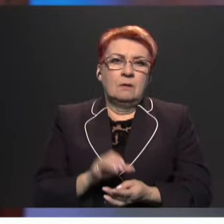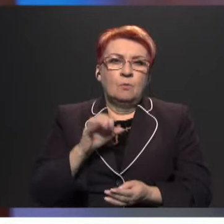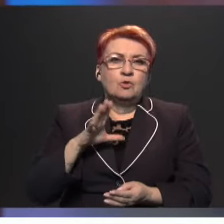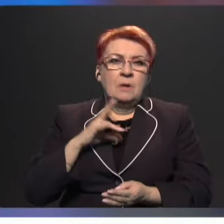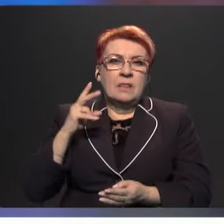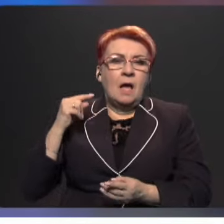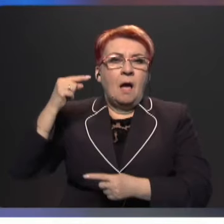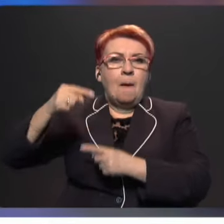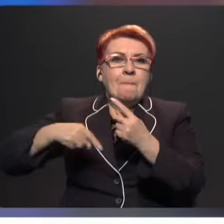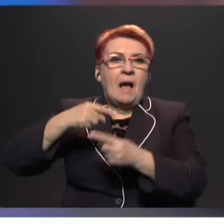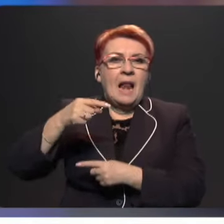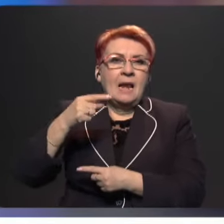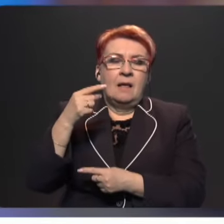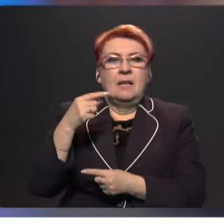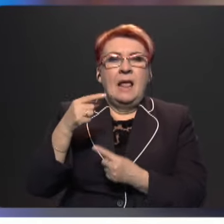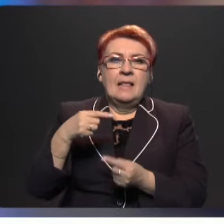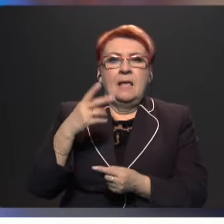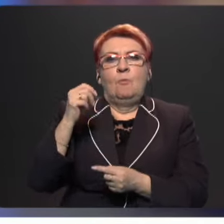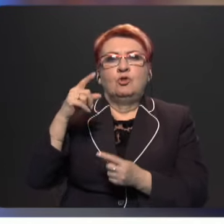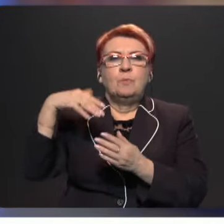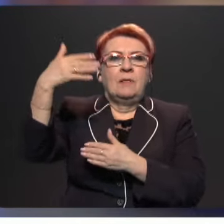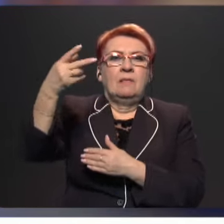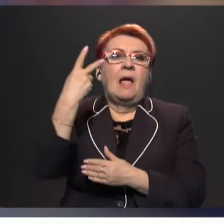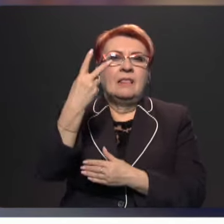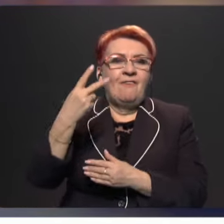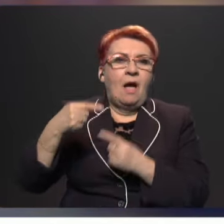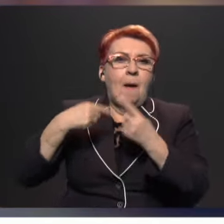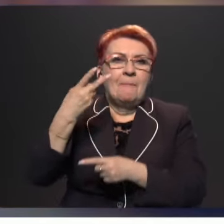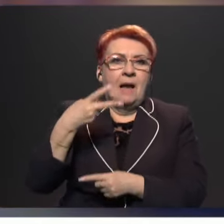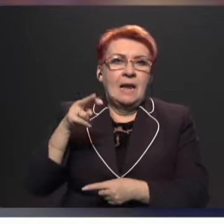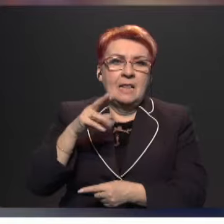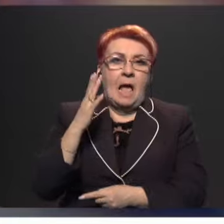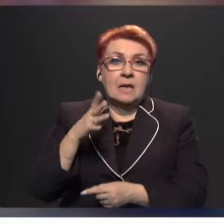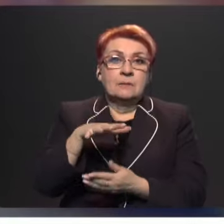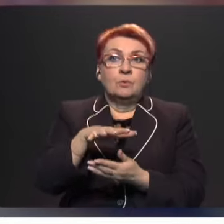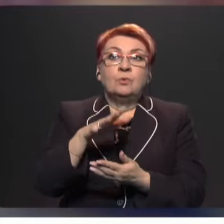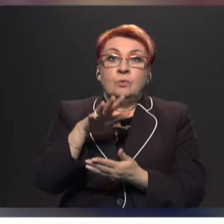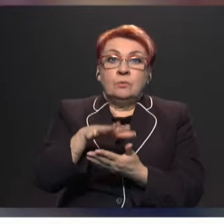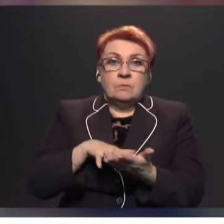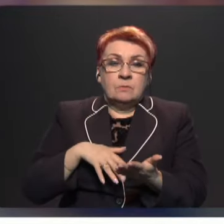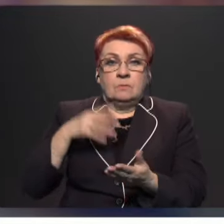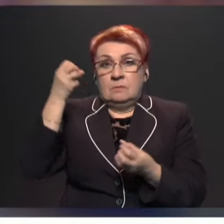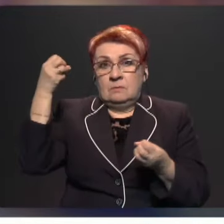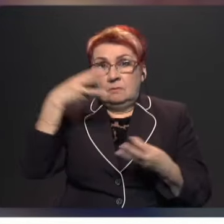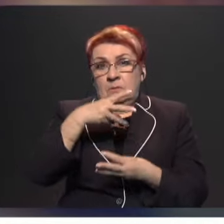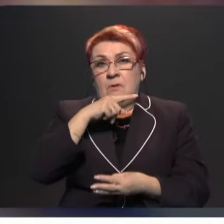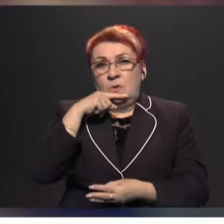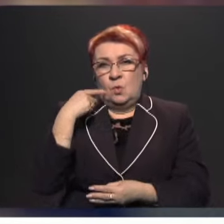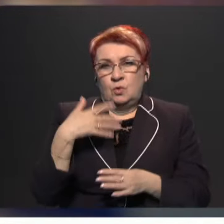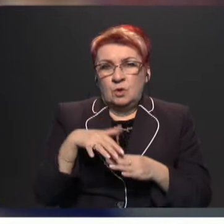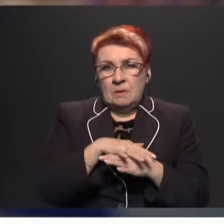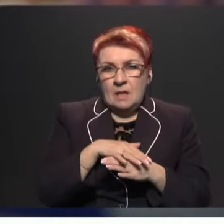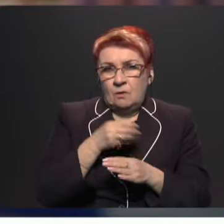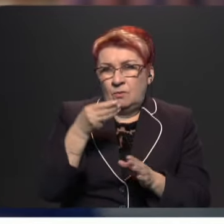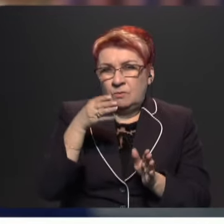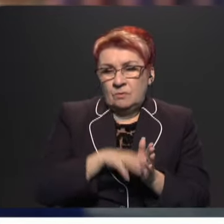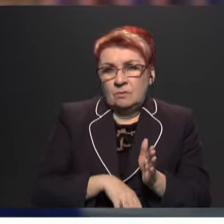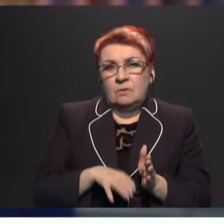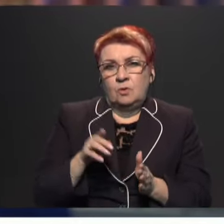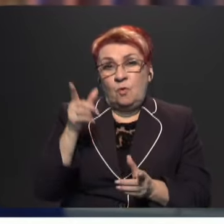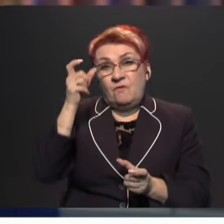поколение, может быть, даже и на два. А если дальше будут нагнетать ненависть к нам и ко всему русскому, то там